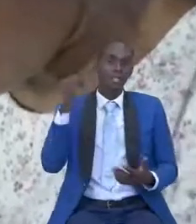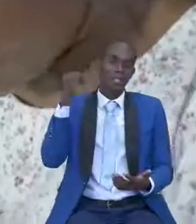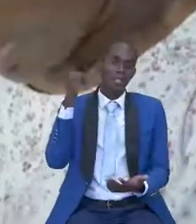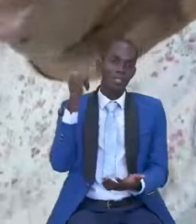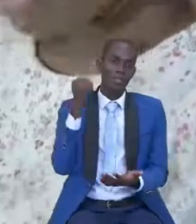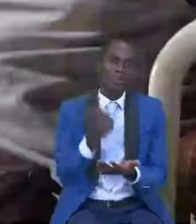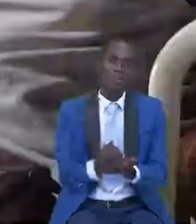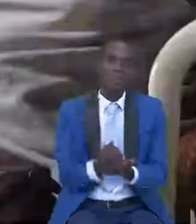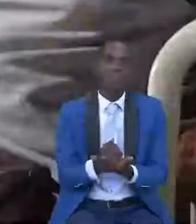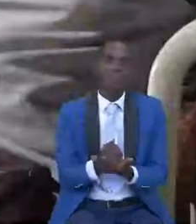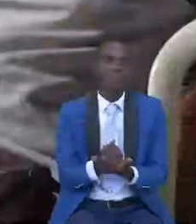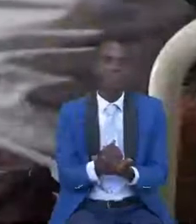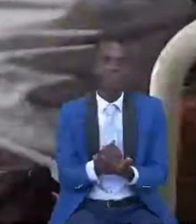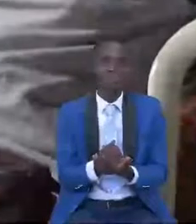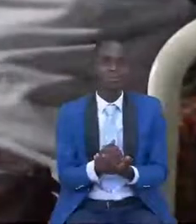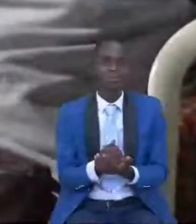de Jésus.